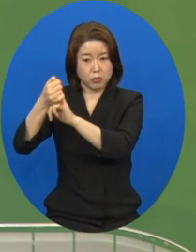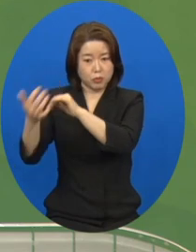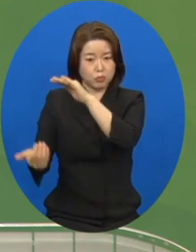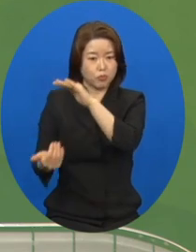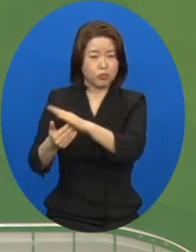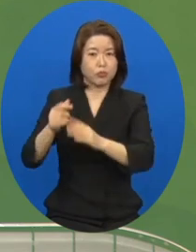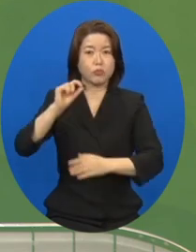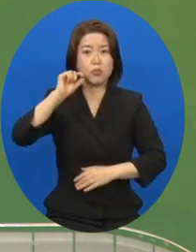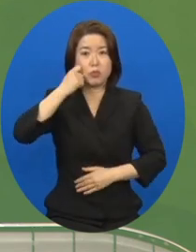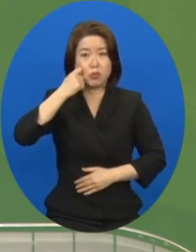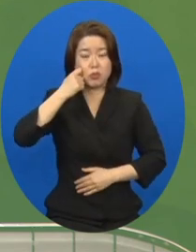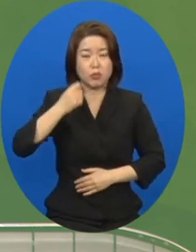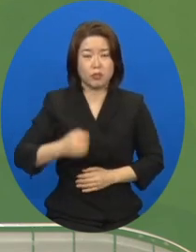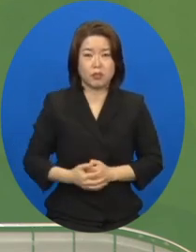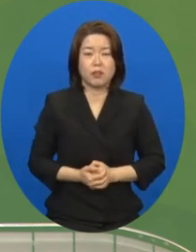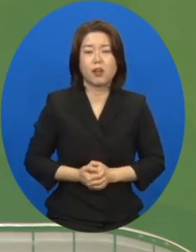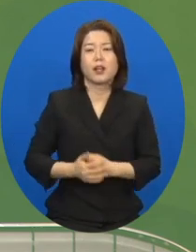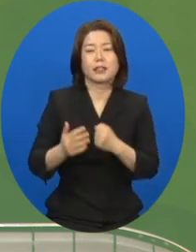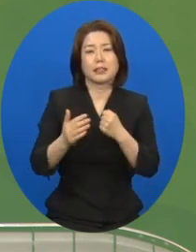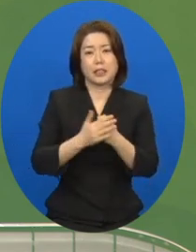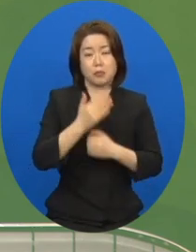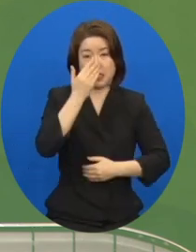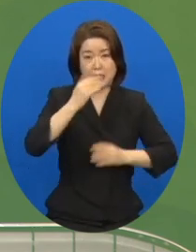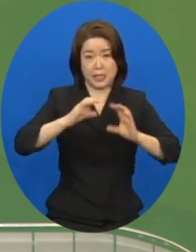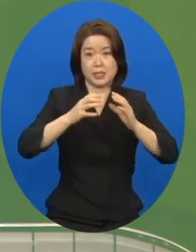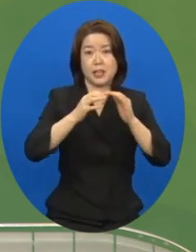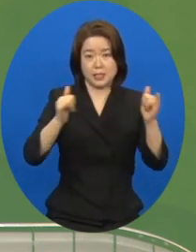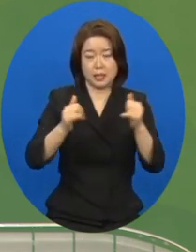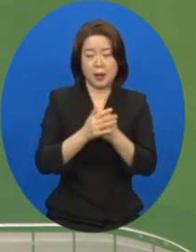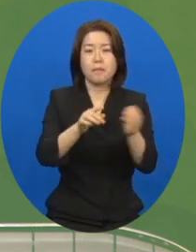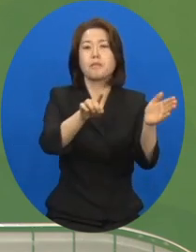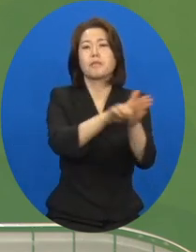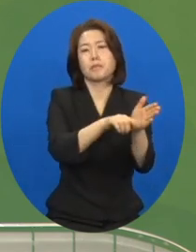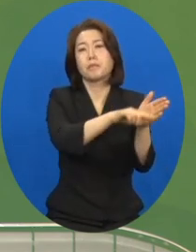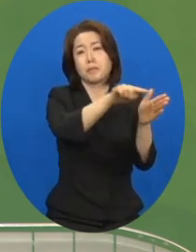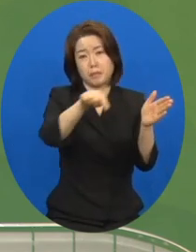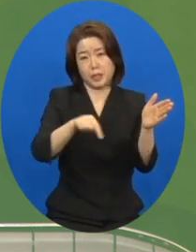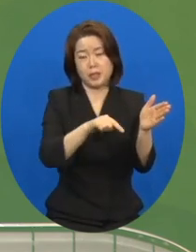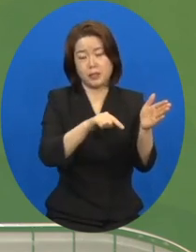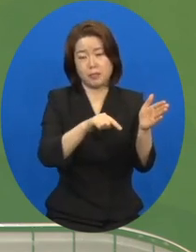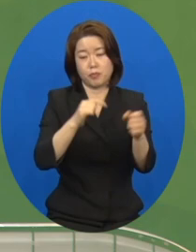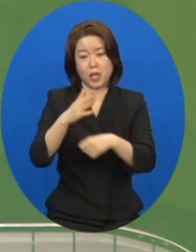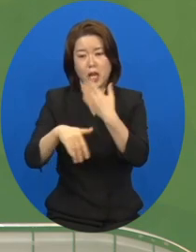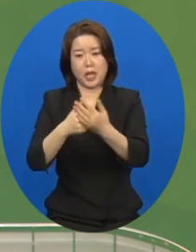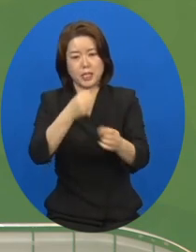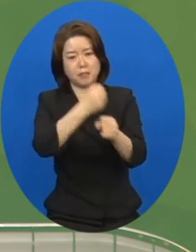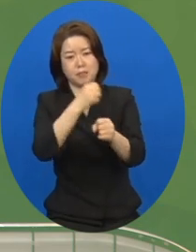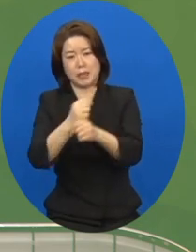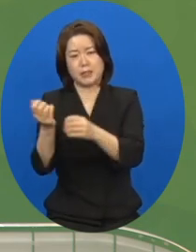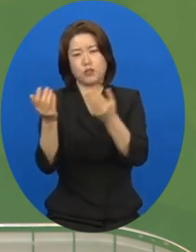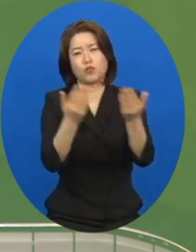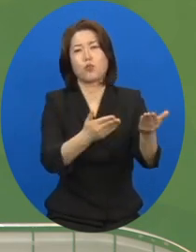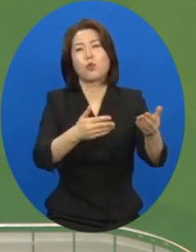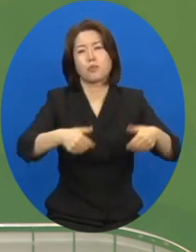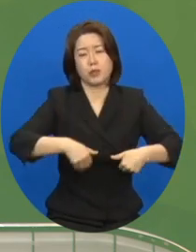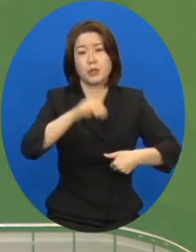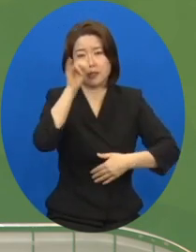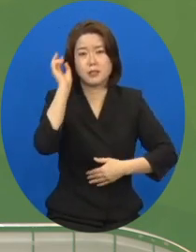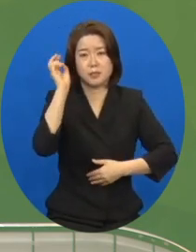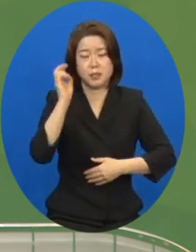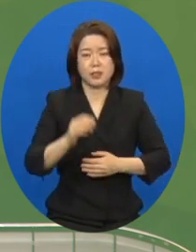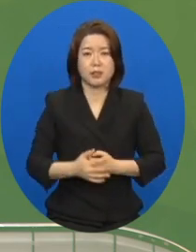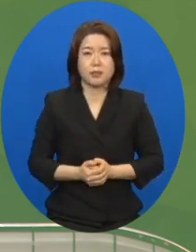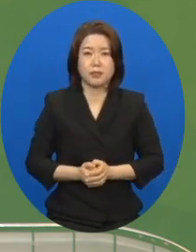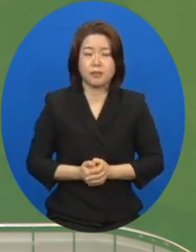거죠. 그래서 이스라엘 백성들의 믿음도 하나님이 일으키셔야 했던 겁니다.